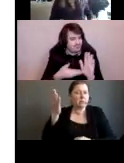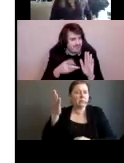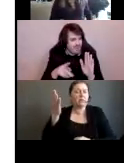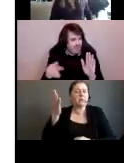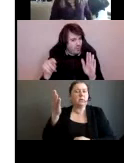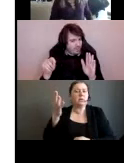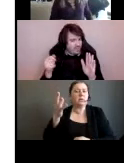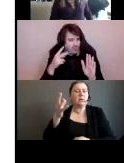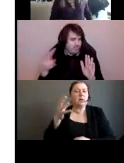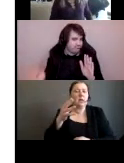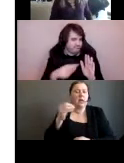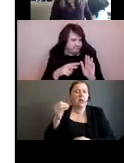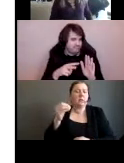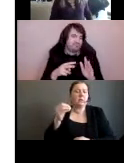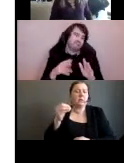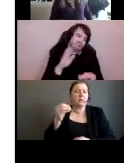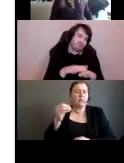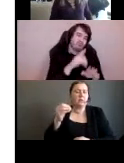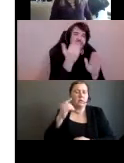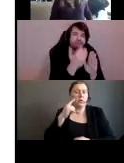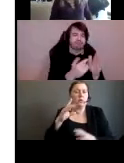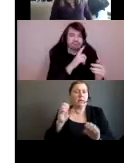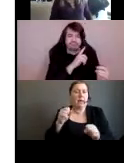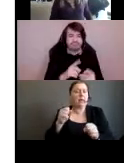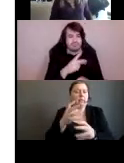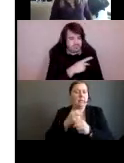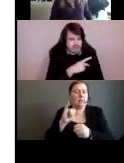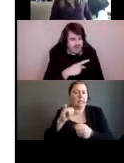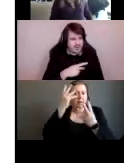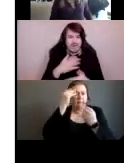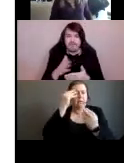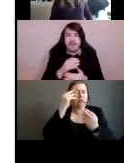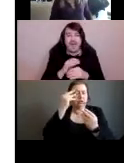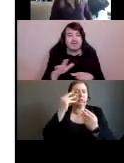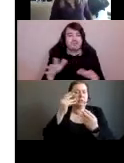que dans les lignes directrices de la province. Elles seront partagées avec vous.